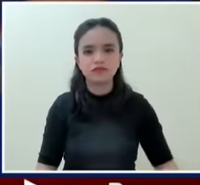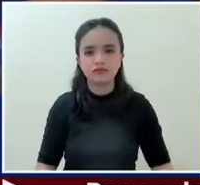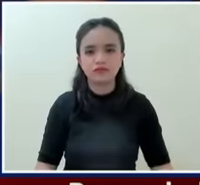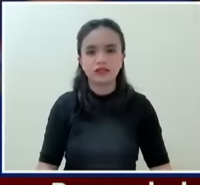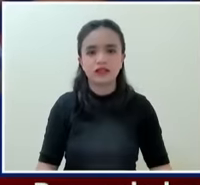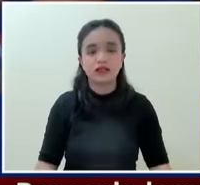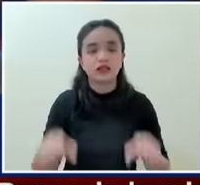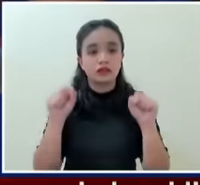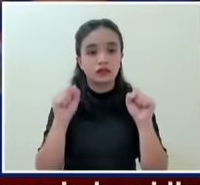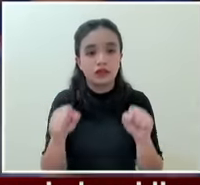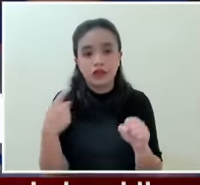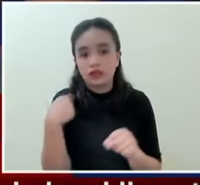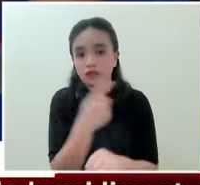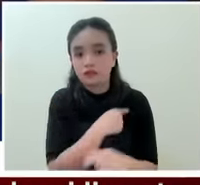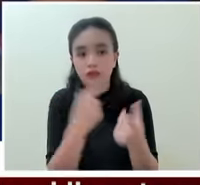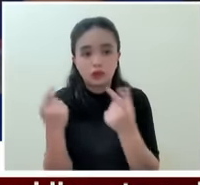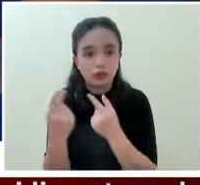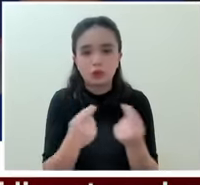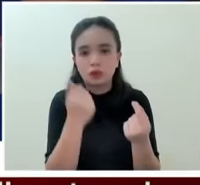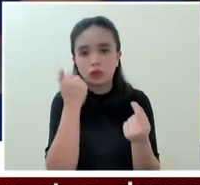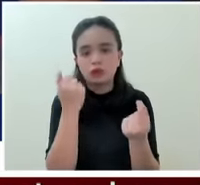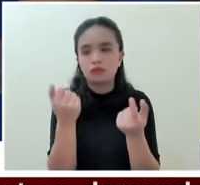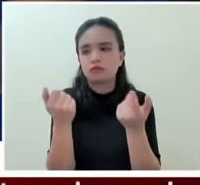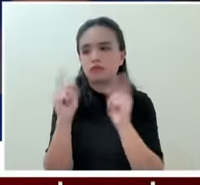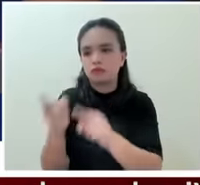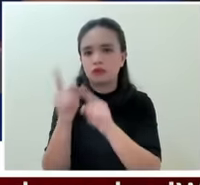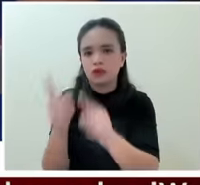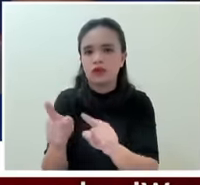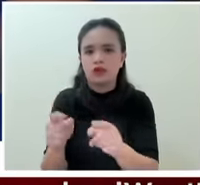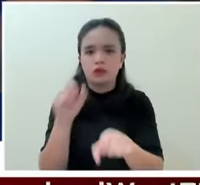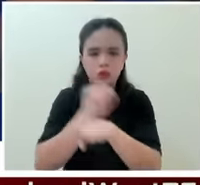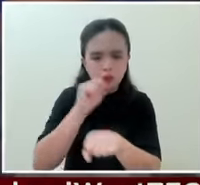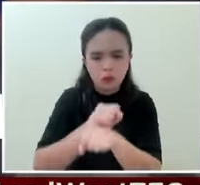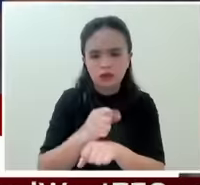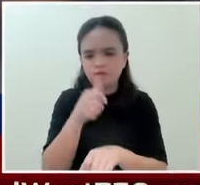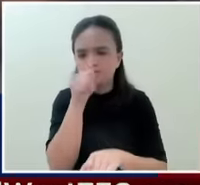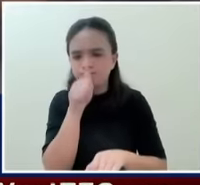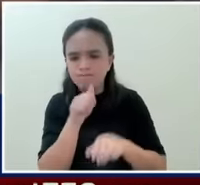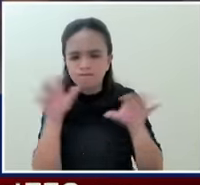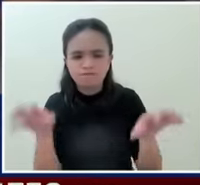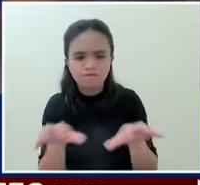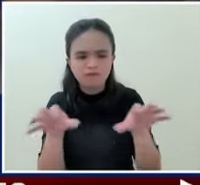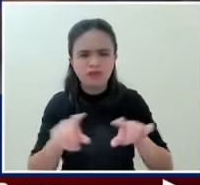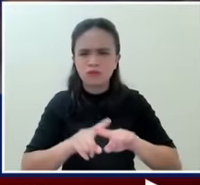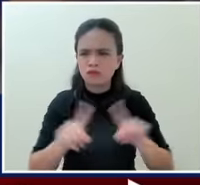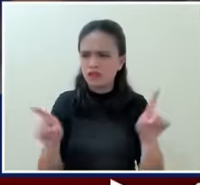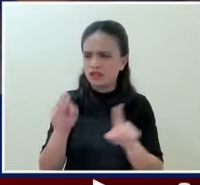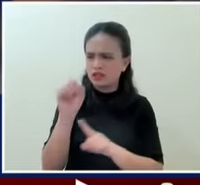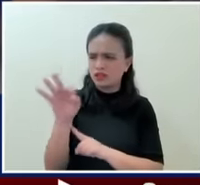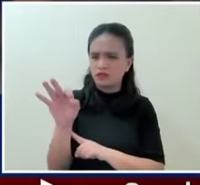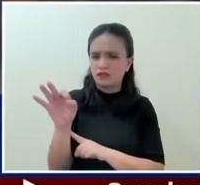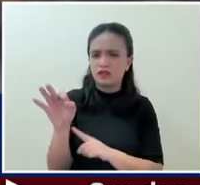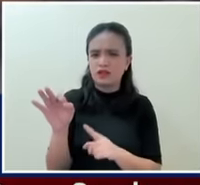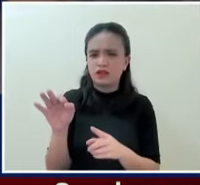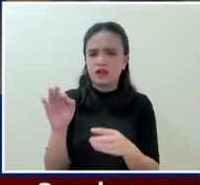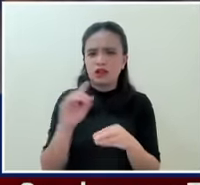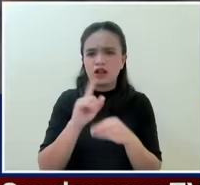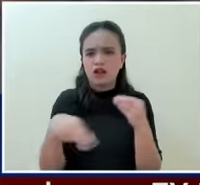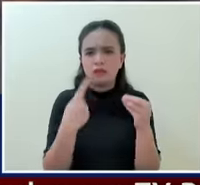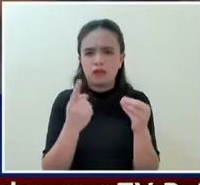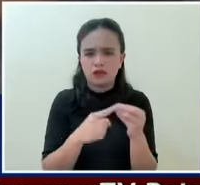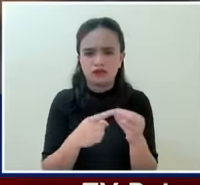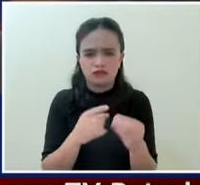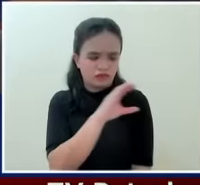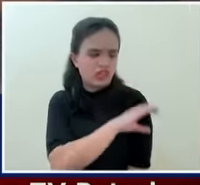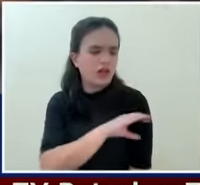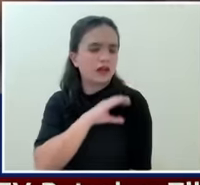best, always present for work, napakasipag, napakagaling. Pero pagdating po sa character,